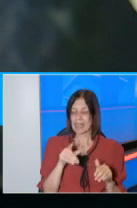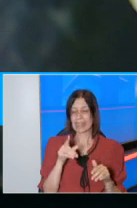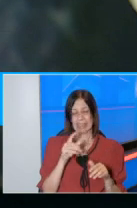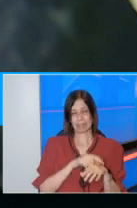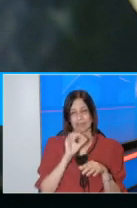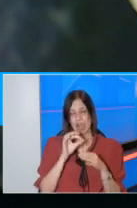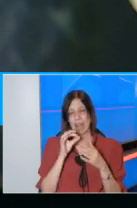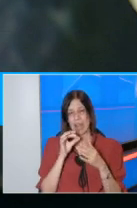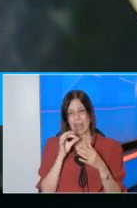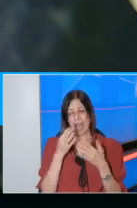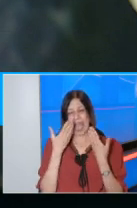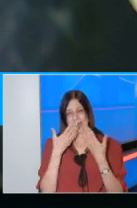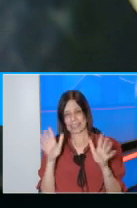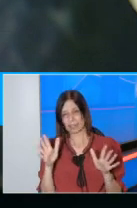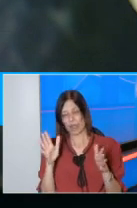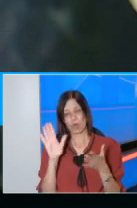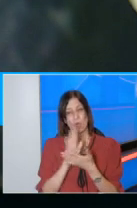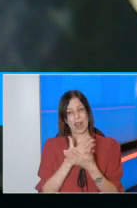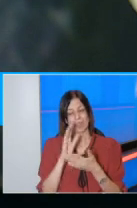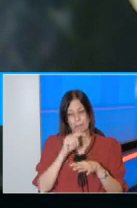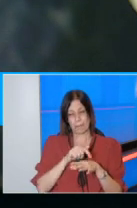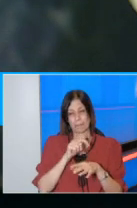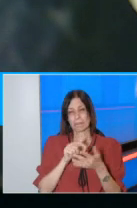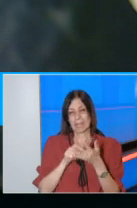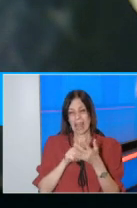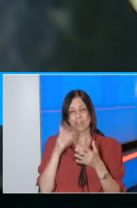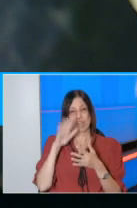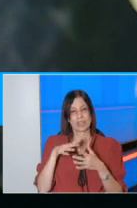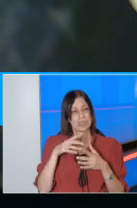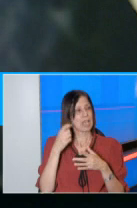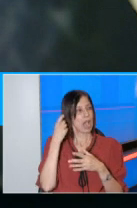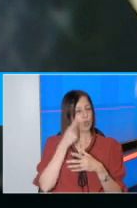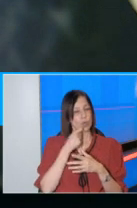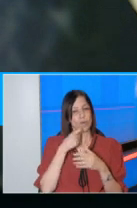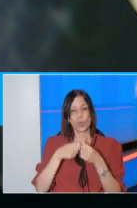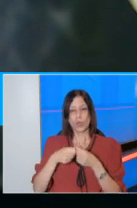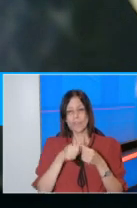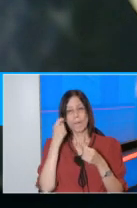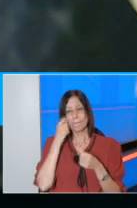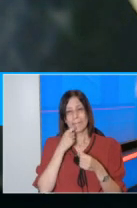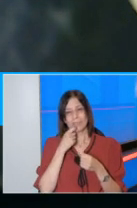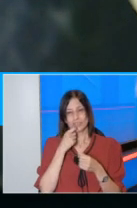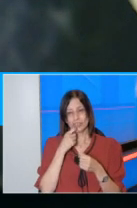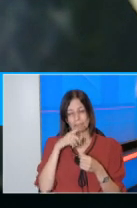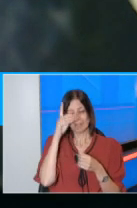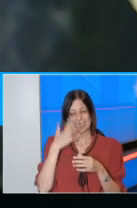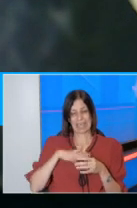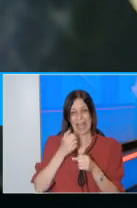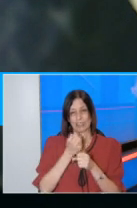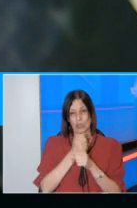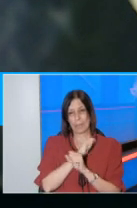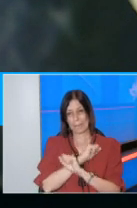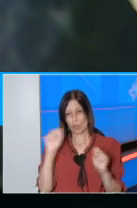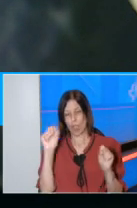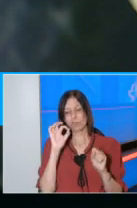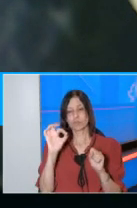נקבע כנראה מכיוון שהייתה כנופיית פשע באוסטרליה שתכננה לבצע פיגוע במסגרתו לחסל